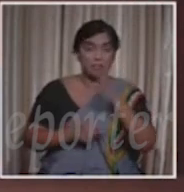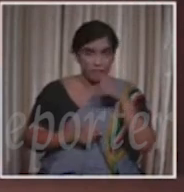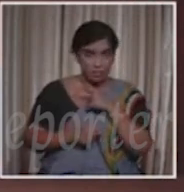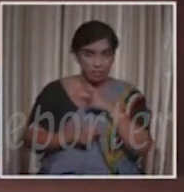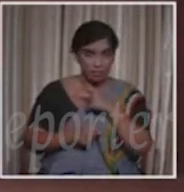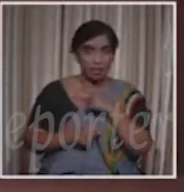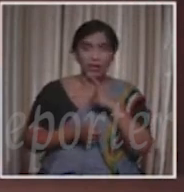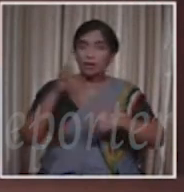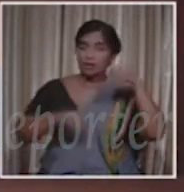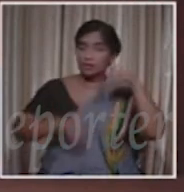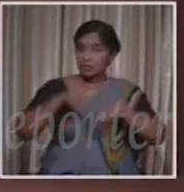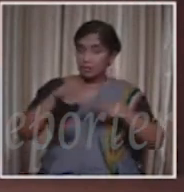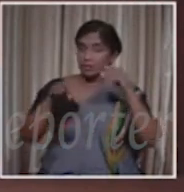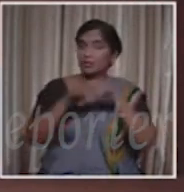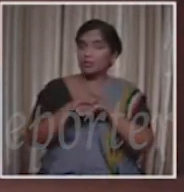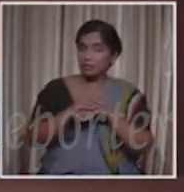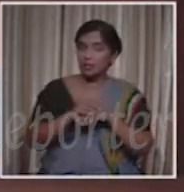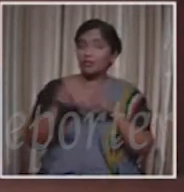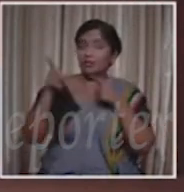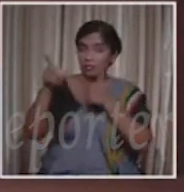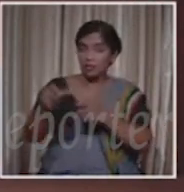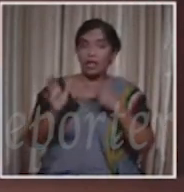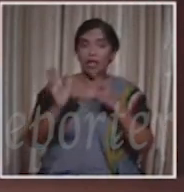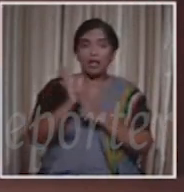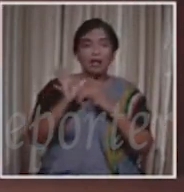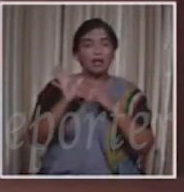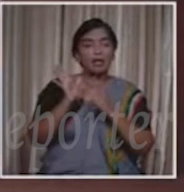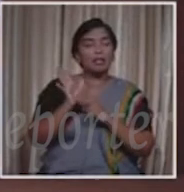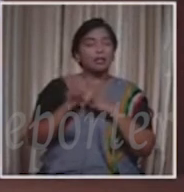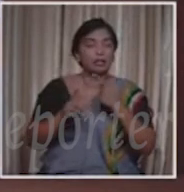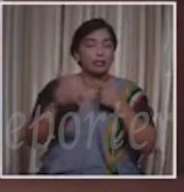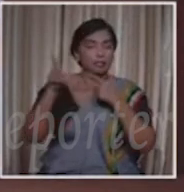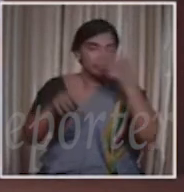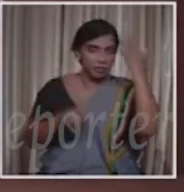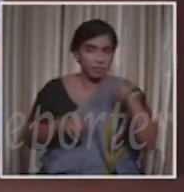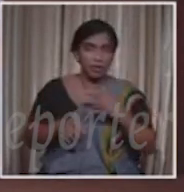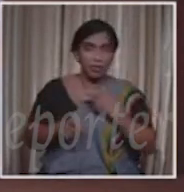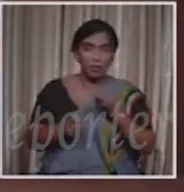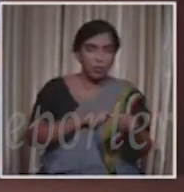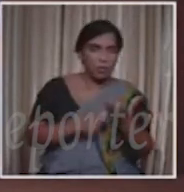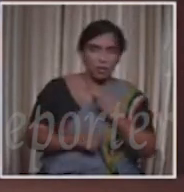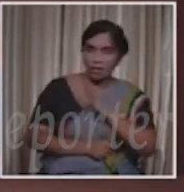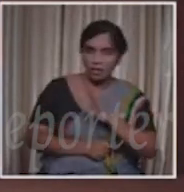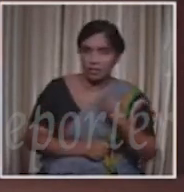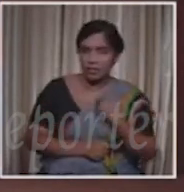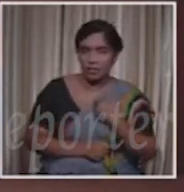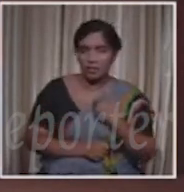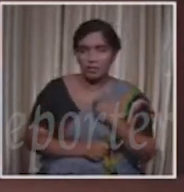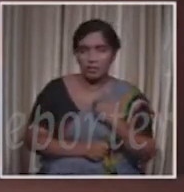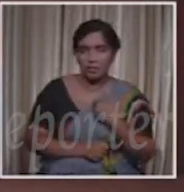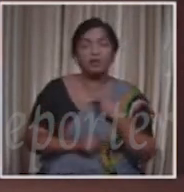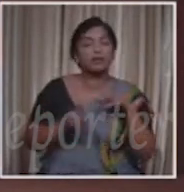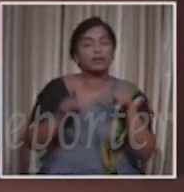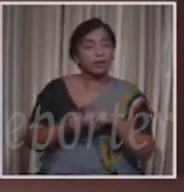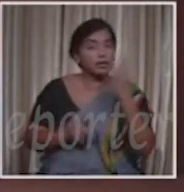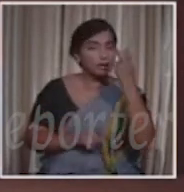2002 වකවානුවේදී 2007 ගම්පහේදී මැතිවරණ ව්‍යාපාරයේදී විඩිතබල අපේ නන්දන බාලගේ සහෝදරයා